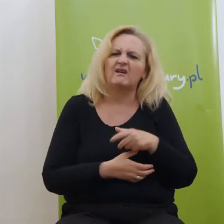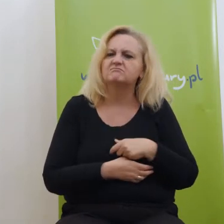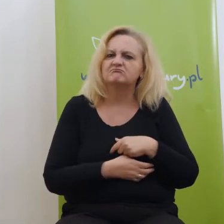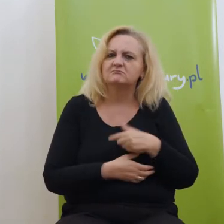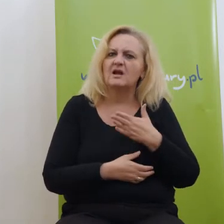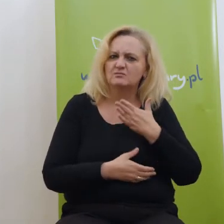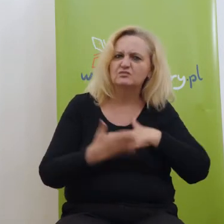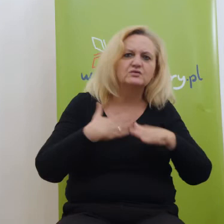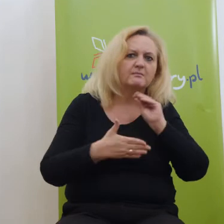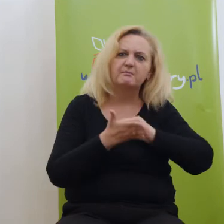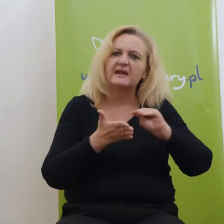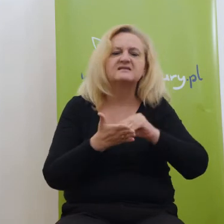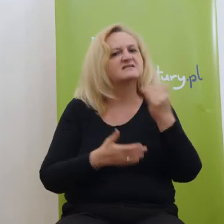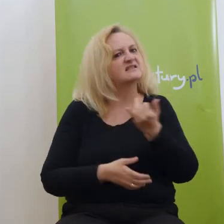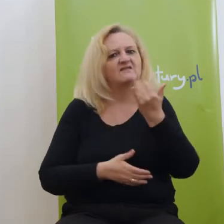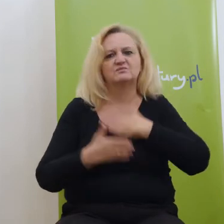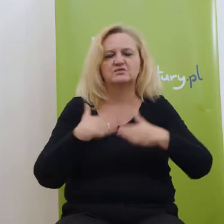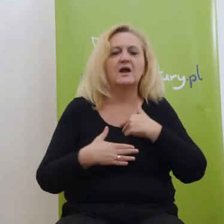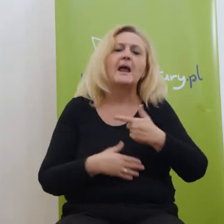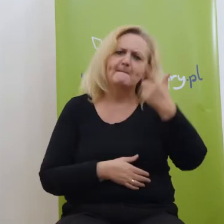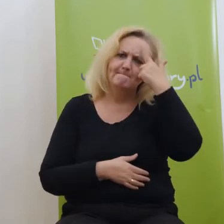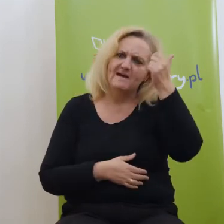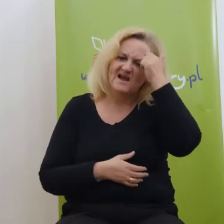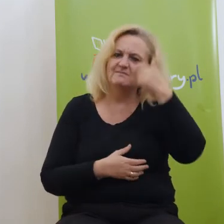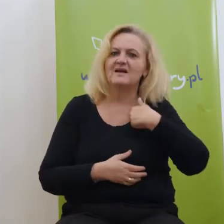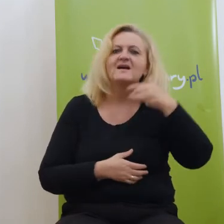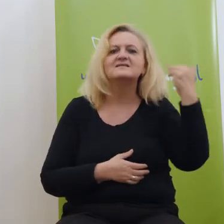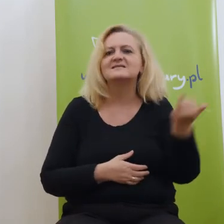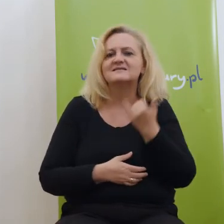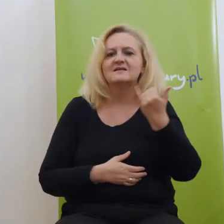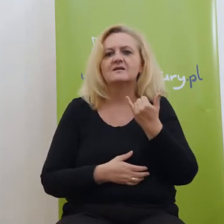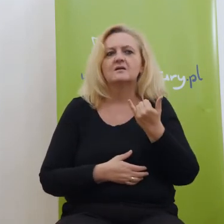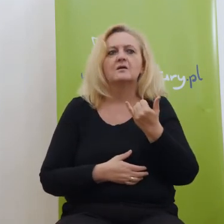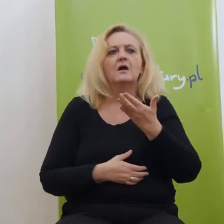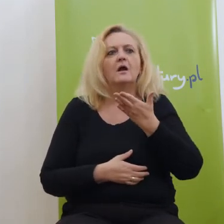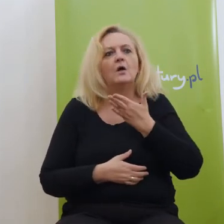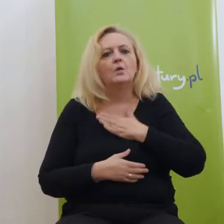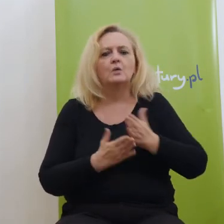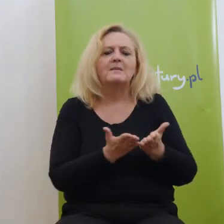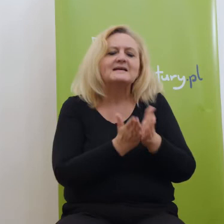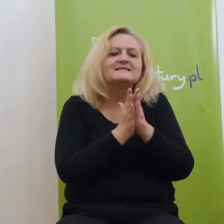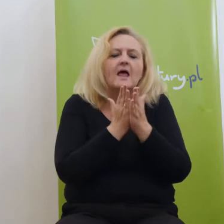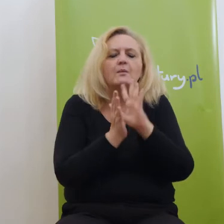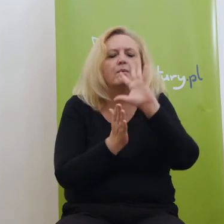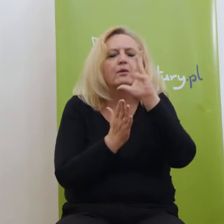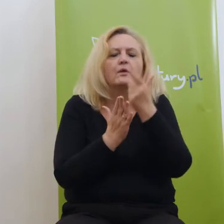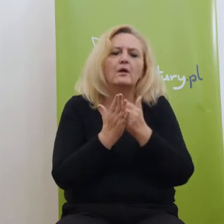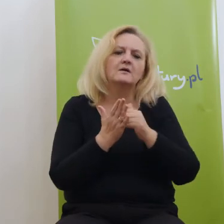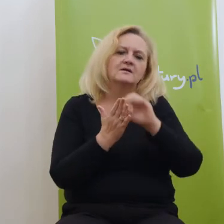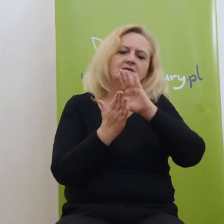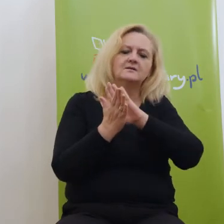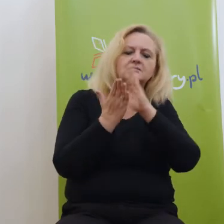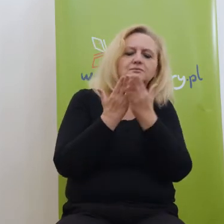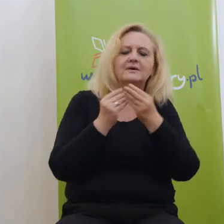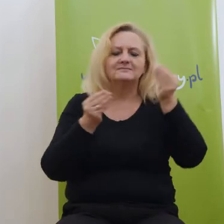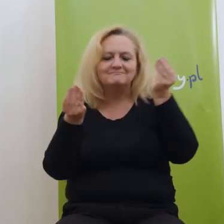z przyjemnością, bo tego, co pamiętam, to ja zawsze kupowałam sobie takie piękne zeszyty, papeterie,